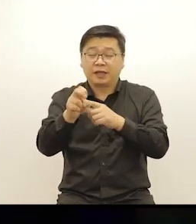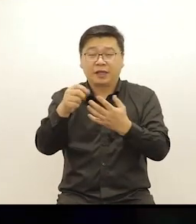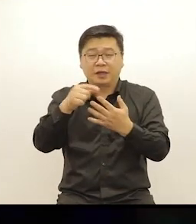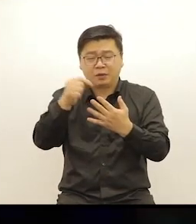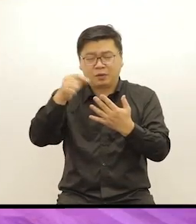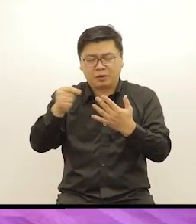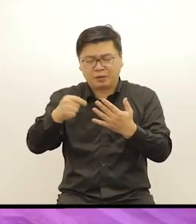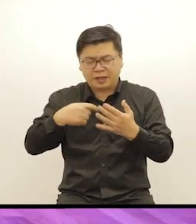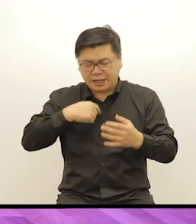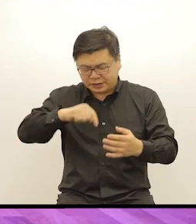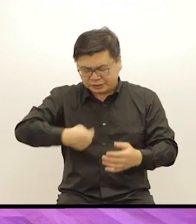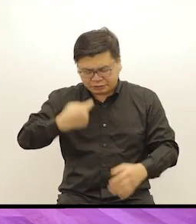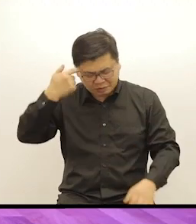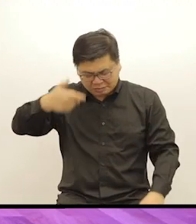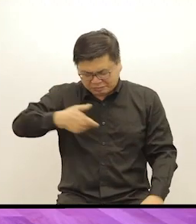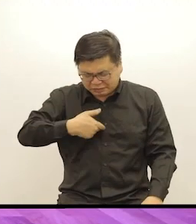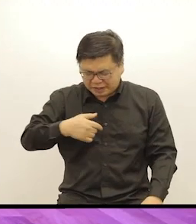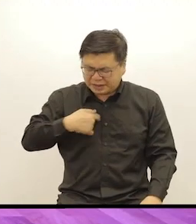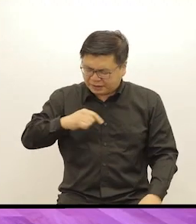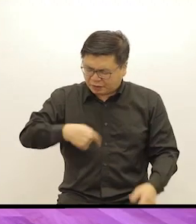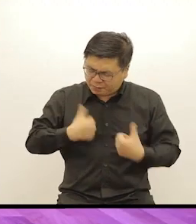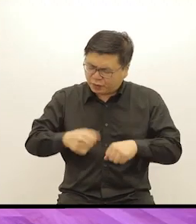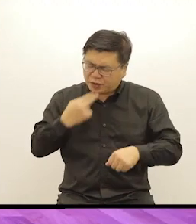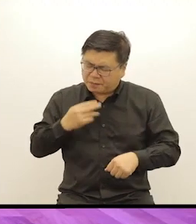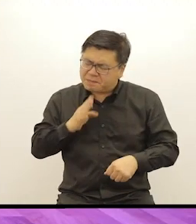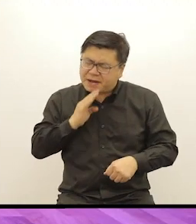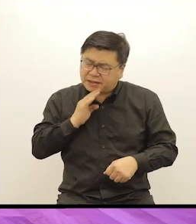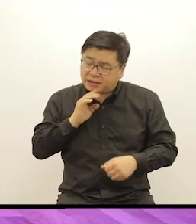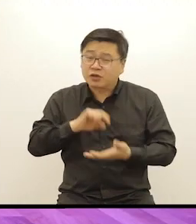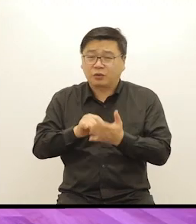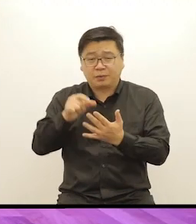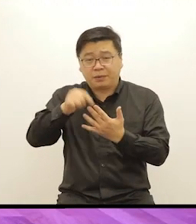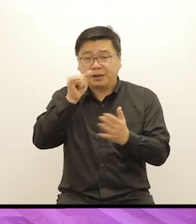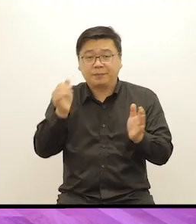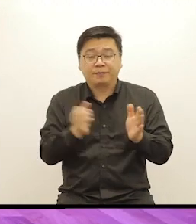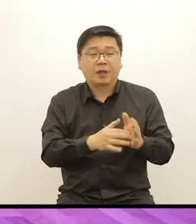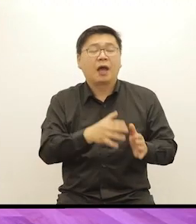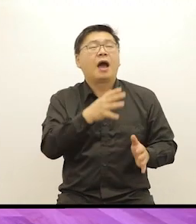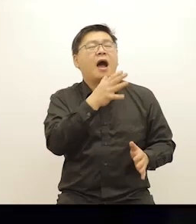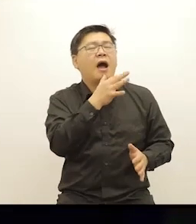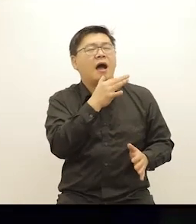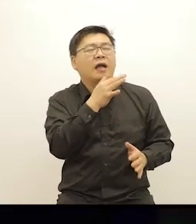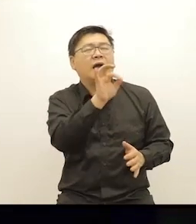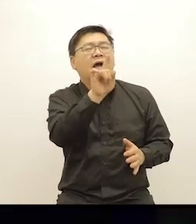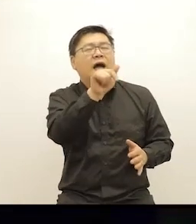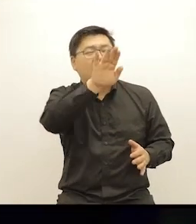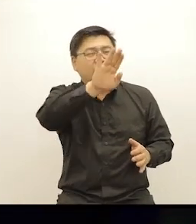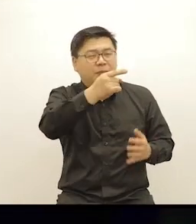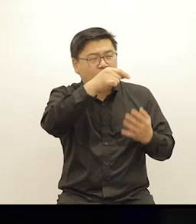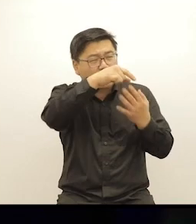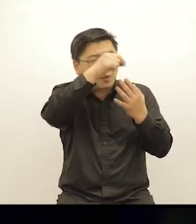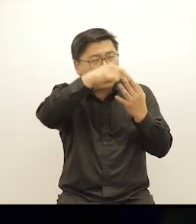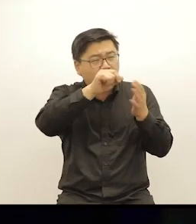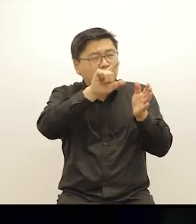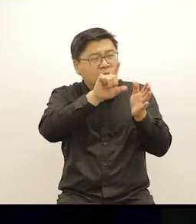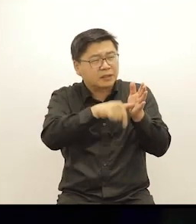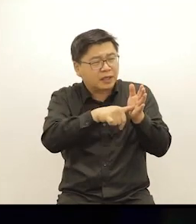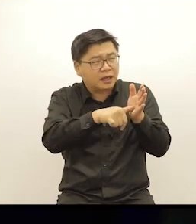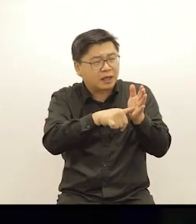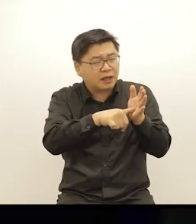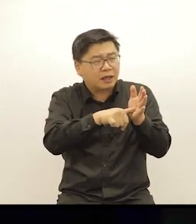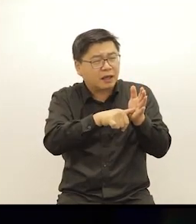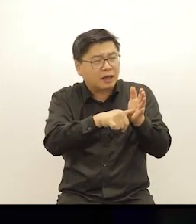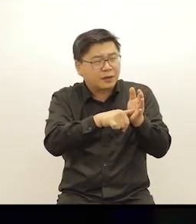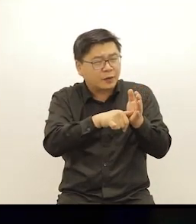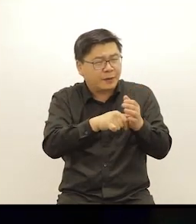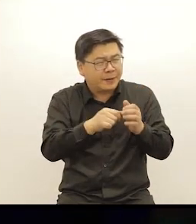자신한테. 어떻게 보면은 악보나 새로운 곡을 고를 때 굉장히 남들보다 더 신중하게 고를 수밖에